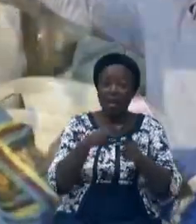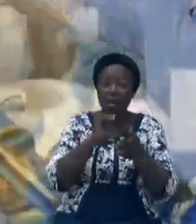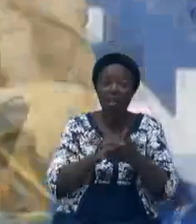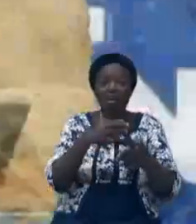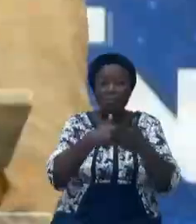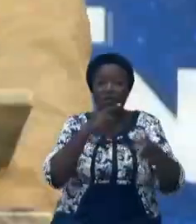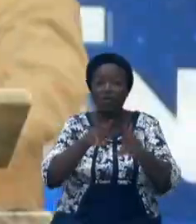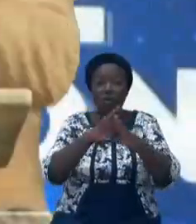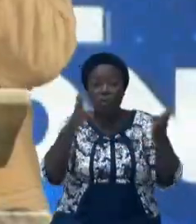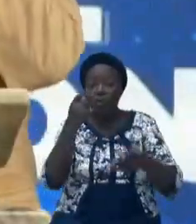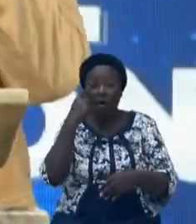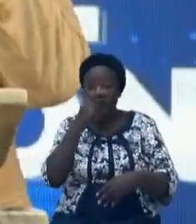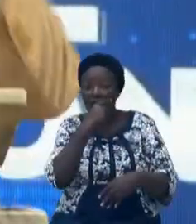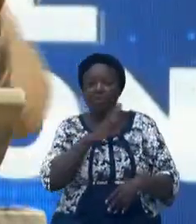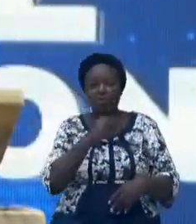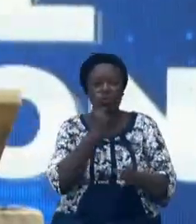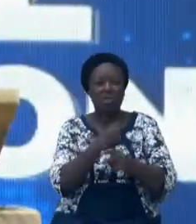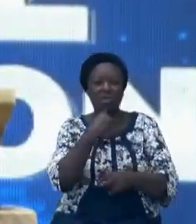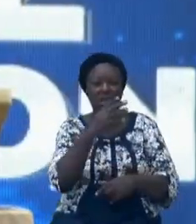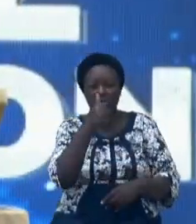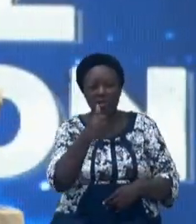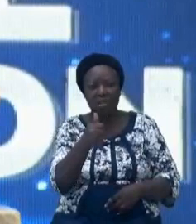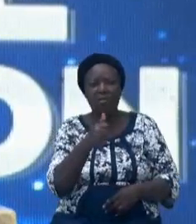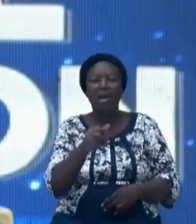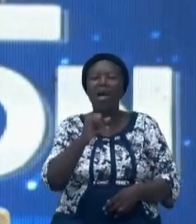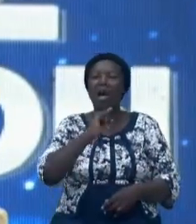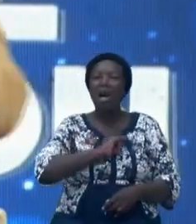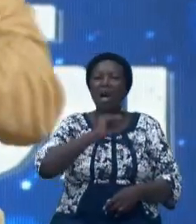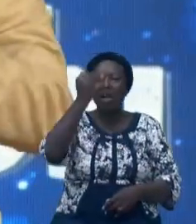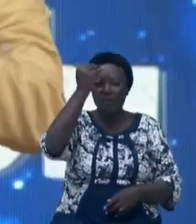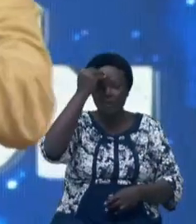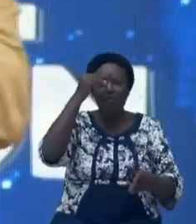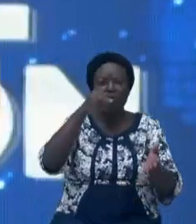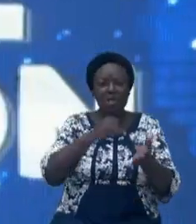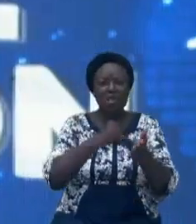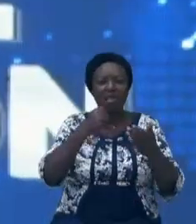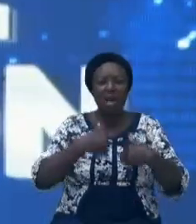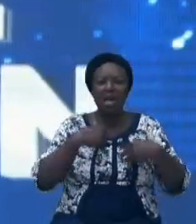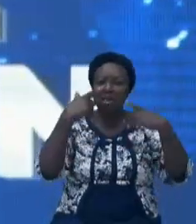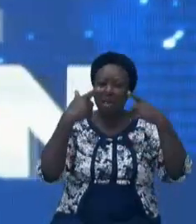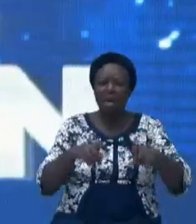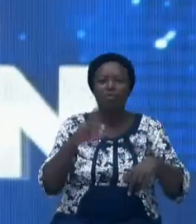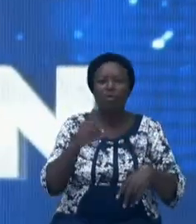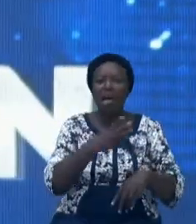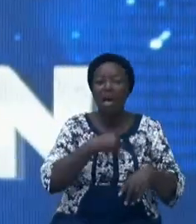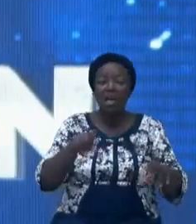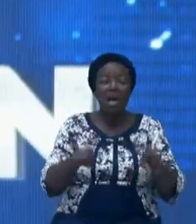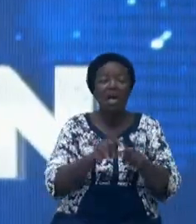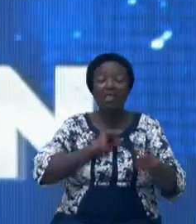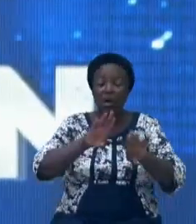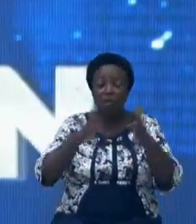entendras le dernier amène avant que tu trouves tes yeux tu dois te dire je sais